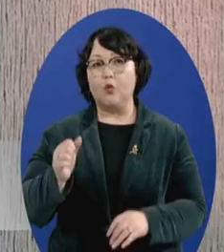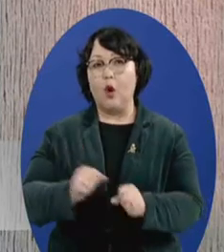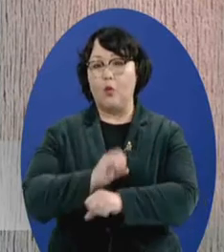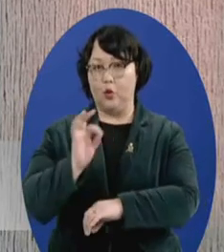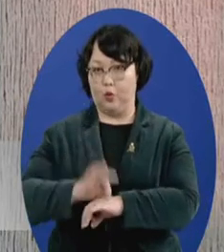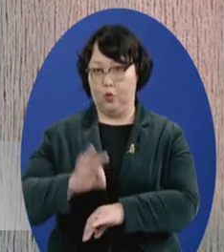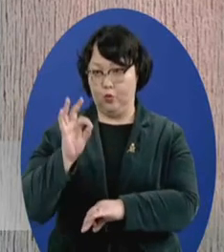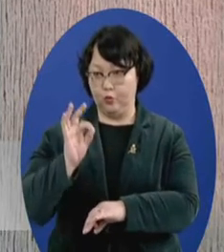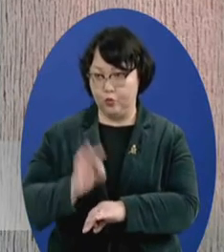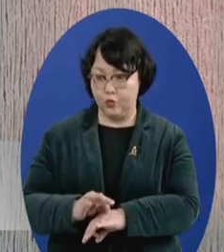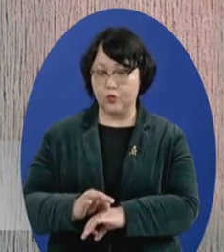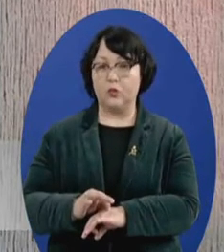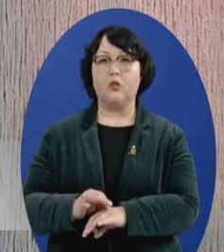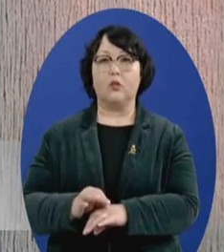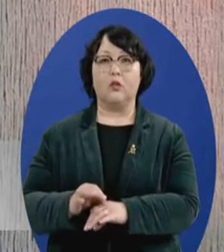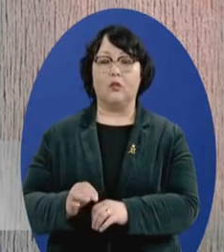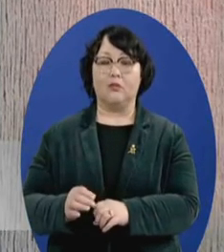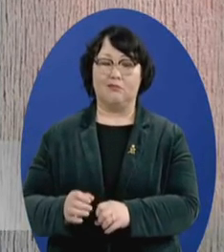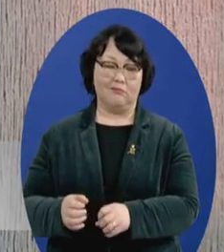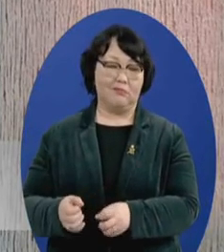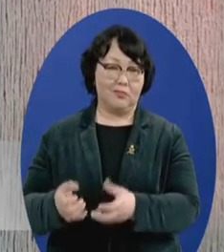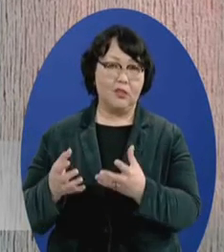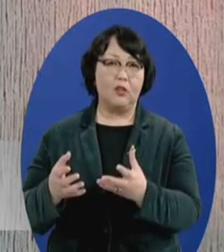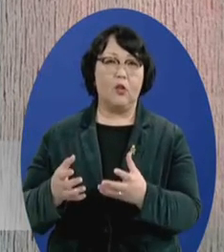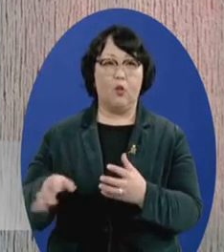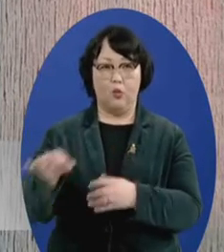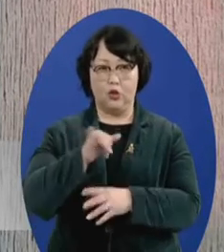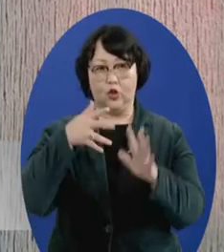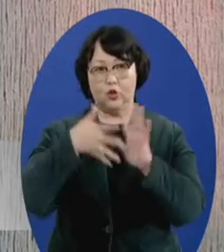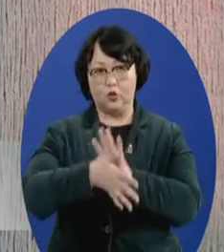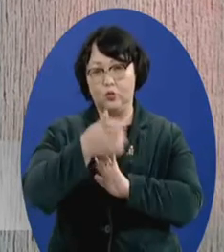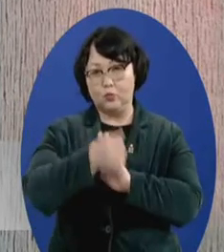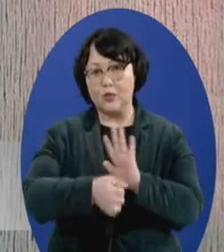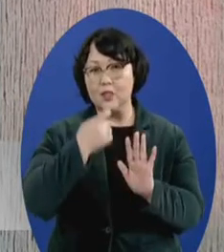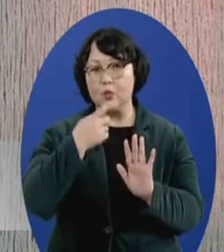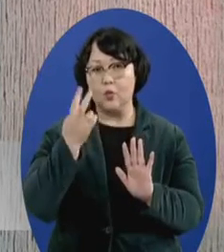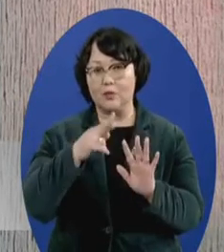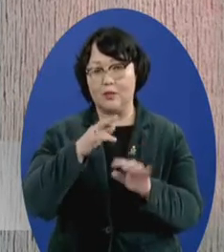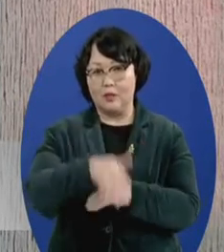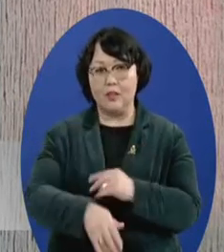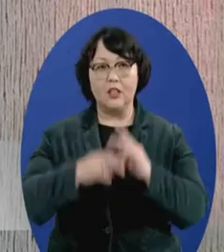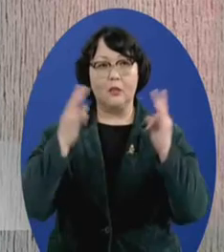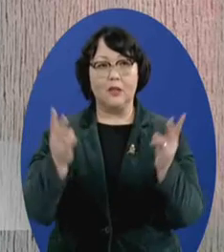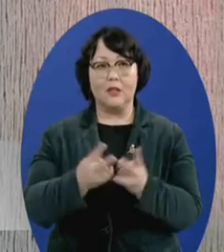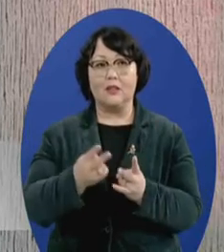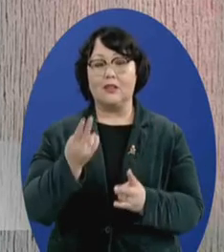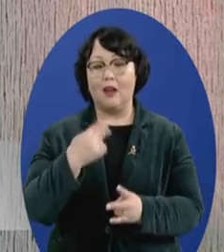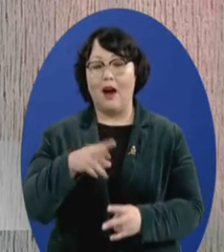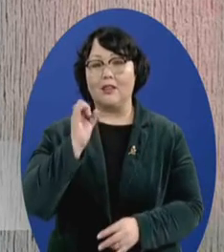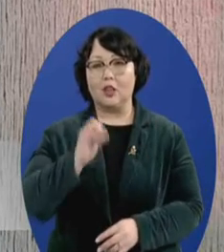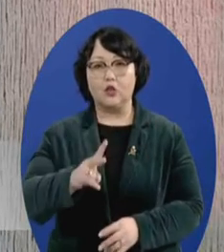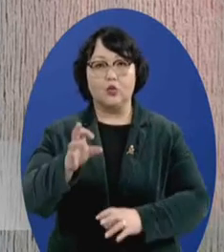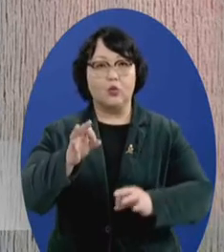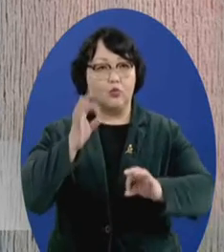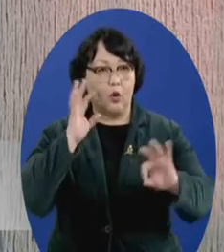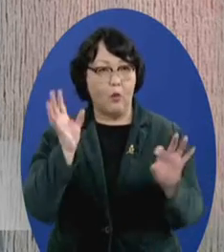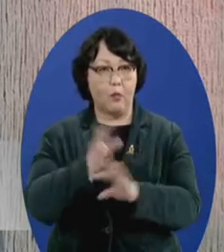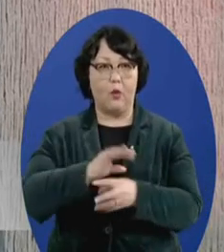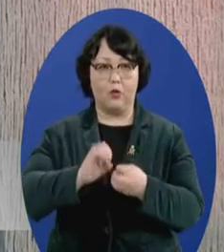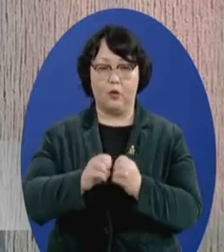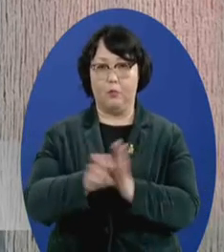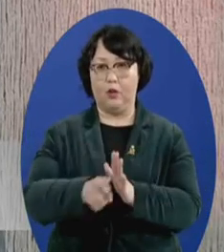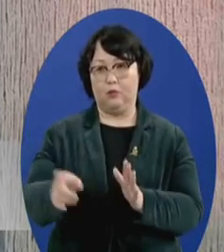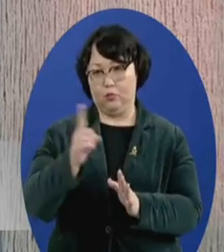COVID-19 цар тахал ер нь улсын төсвийг одоо бас хүндрэлээс гаргах нийгмийн даатгалын тогтолцоог зөв зөвтэй явуулах бүрэн болцоо бол манай